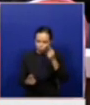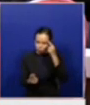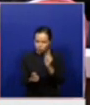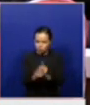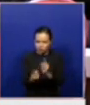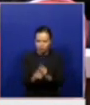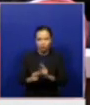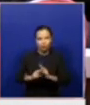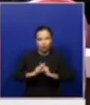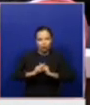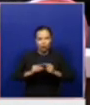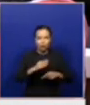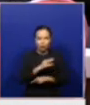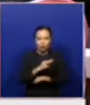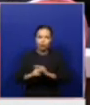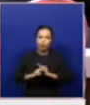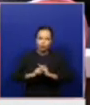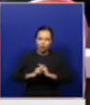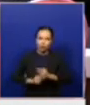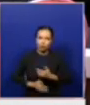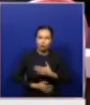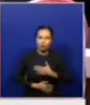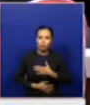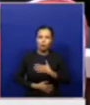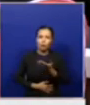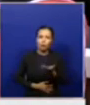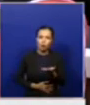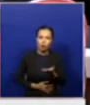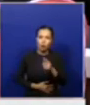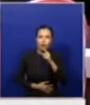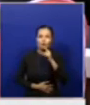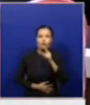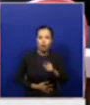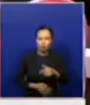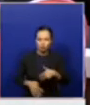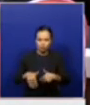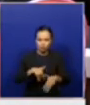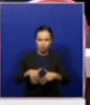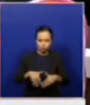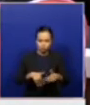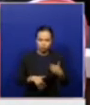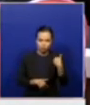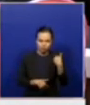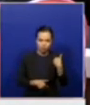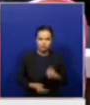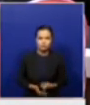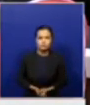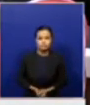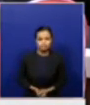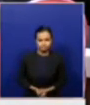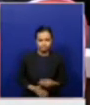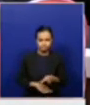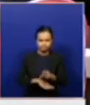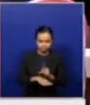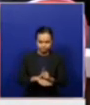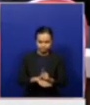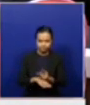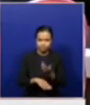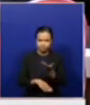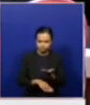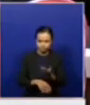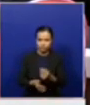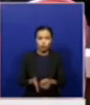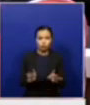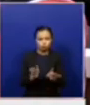นี้ผมก็คงขออนุญาตที่จะฟ้องประชาชนไว้ท่านประธานที่เคารพครับในท้ายที่สุด